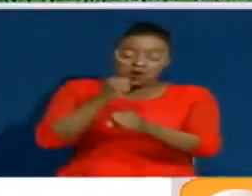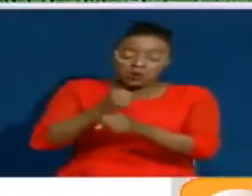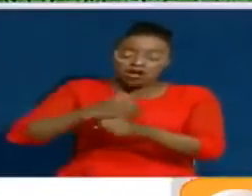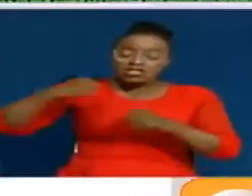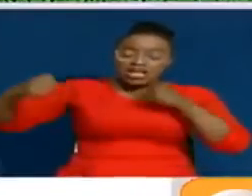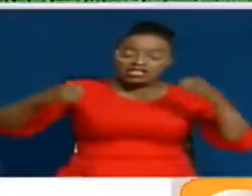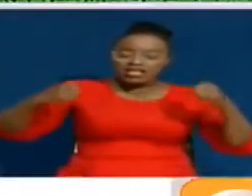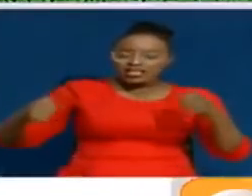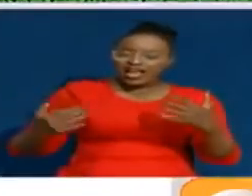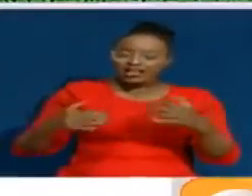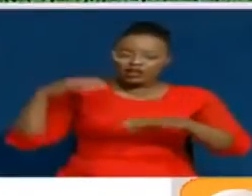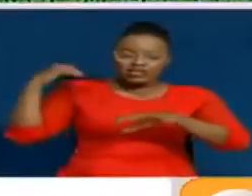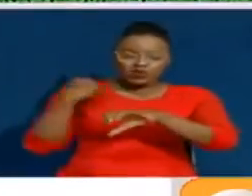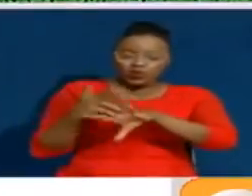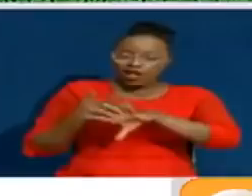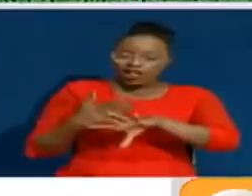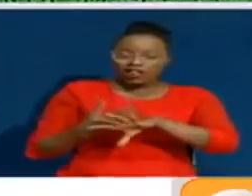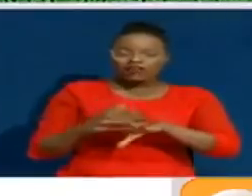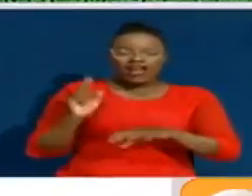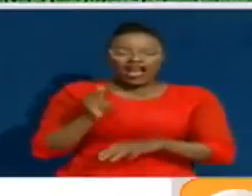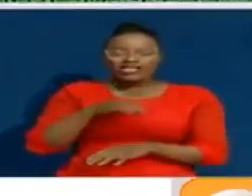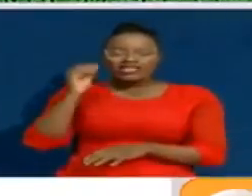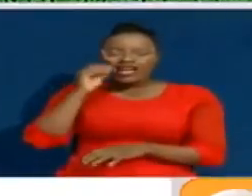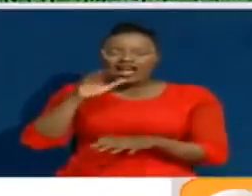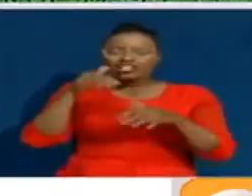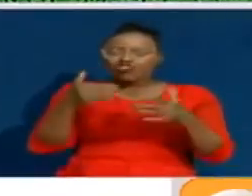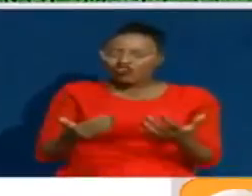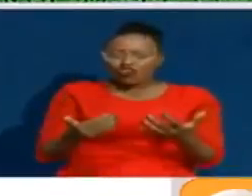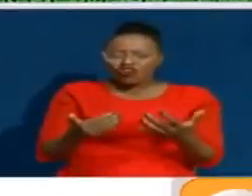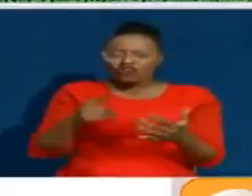kukando kando. Sisi Waafrika tumelaaniwa